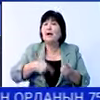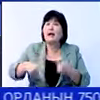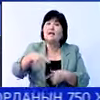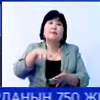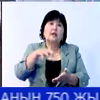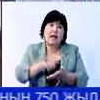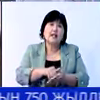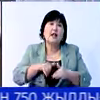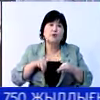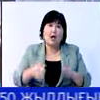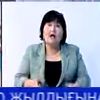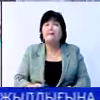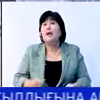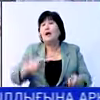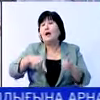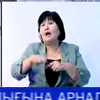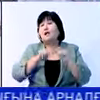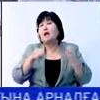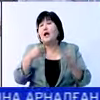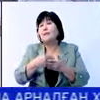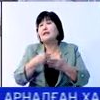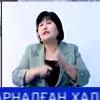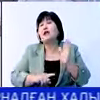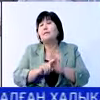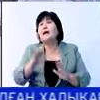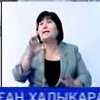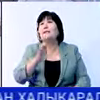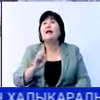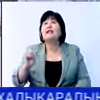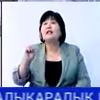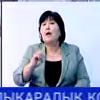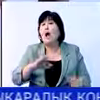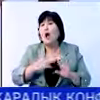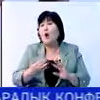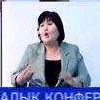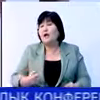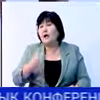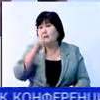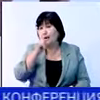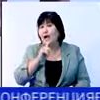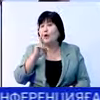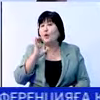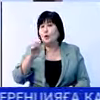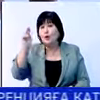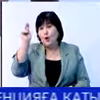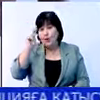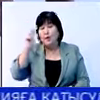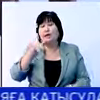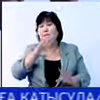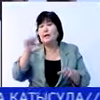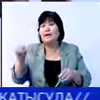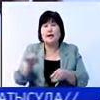айналысуда. Кәсіп ашып, бизнесін бастағандардың бірі Самат Еркебаев. Аудан тұрғыны бір айлы курс оқып, кәсіпкерліктің қыр-сырын